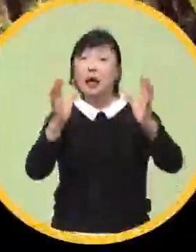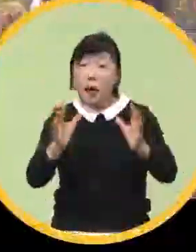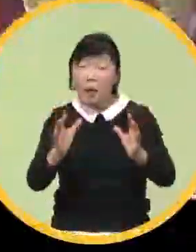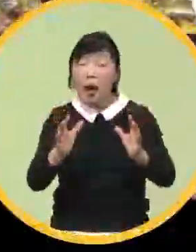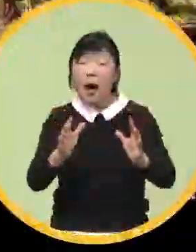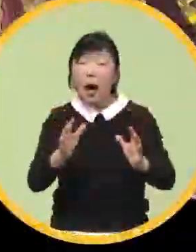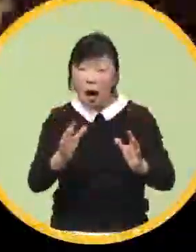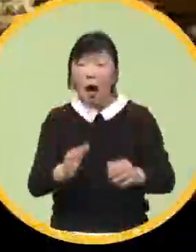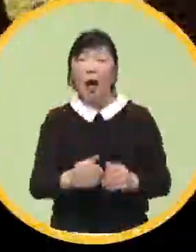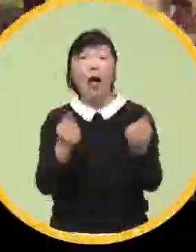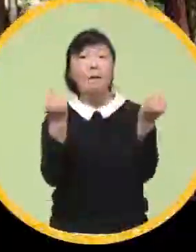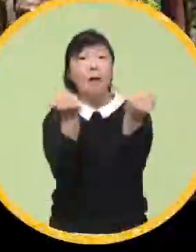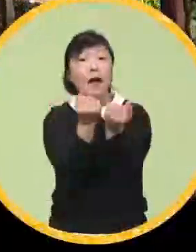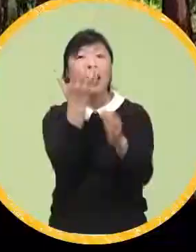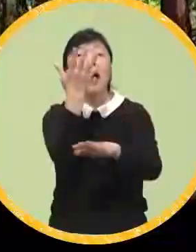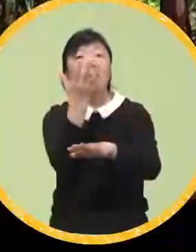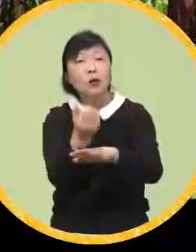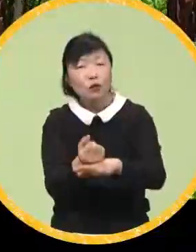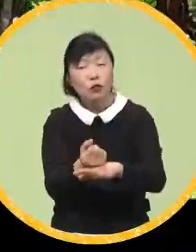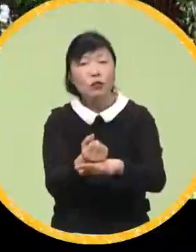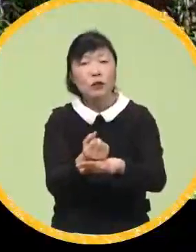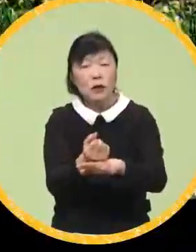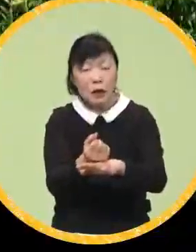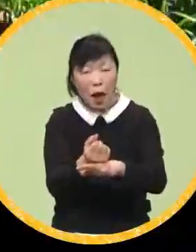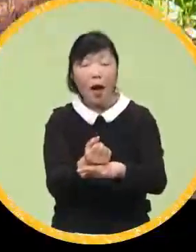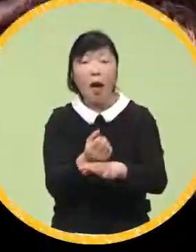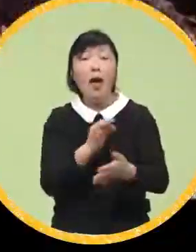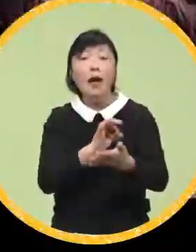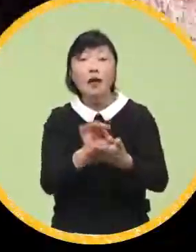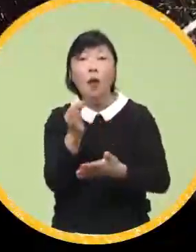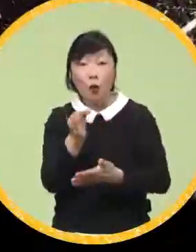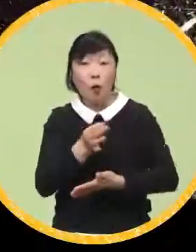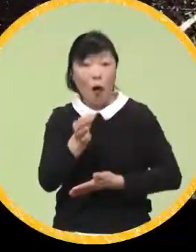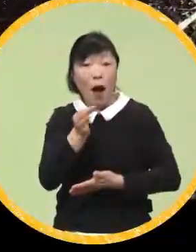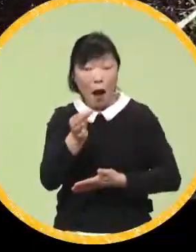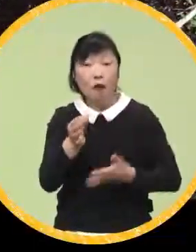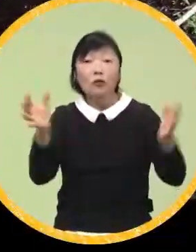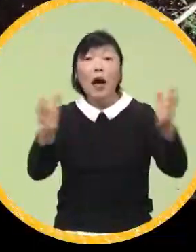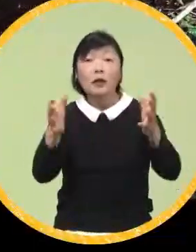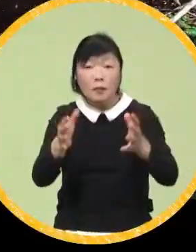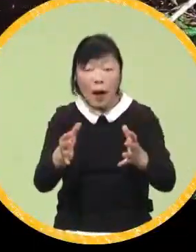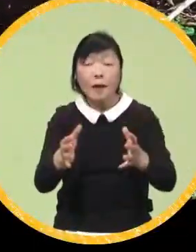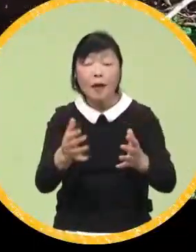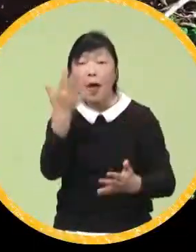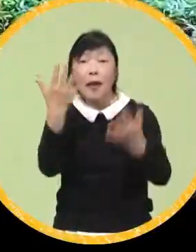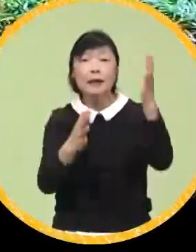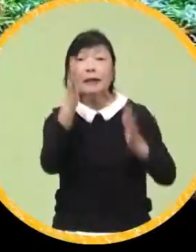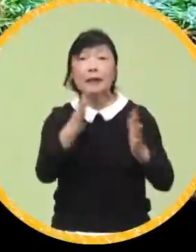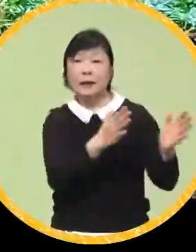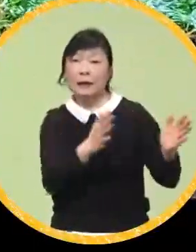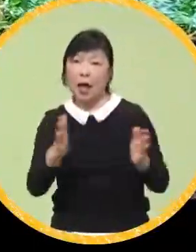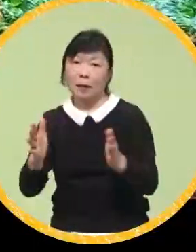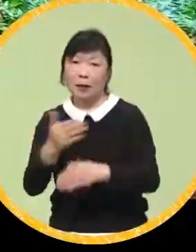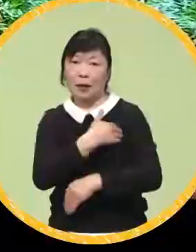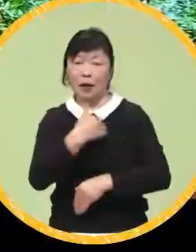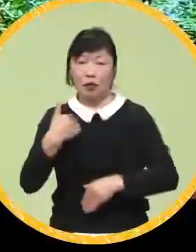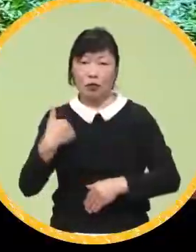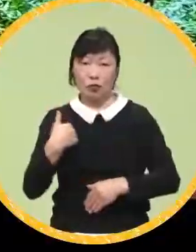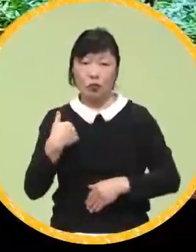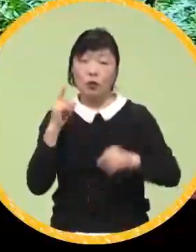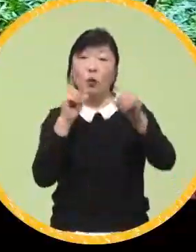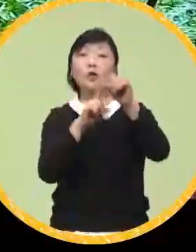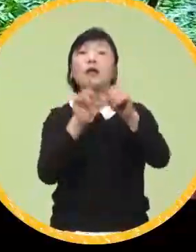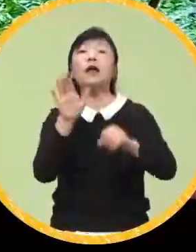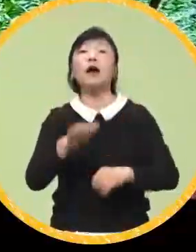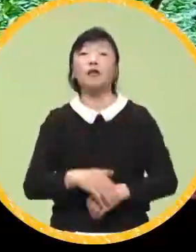マナーアップと同時にですね利用料金が生まれることで森林整備や保全につなげたいという狙いがあるんですねぇなるほど